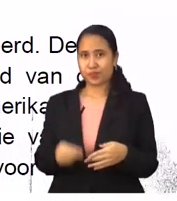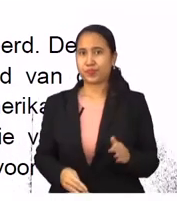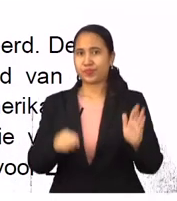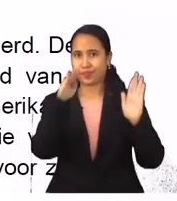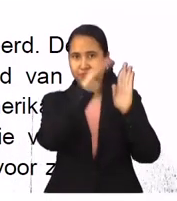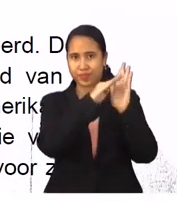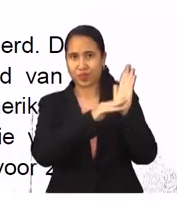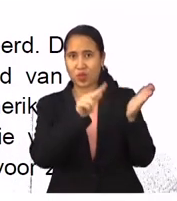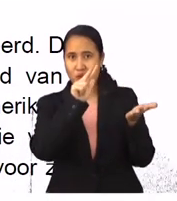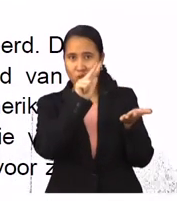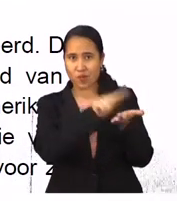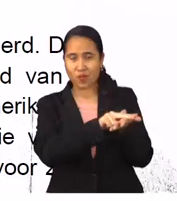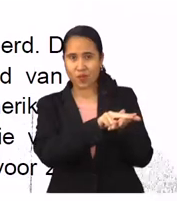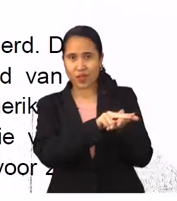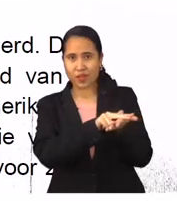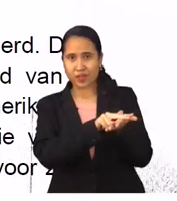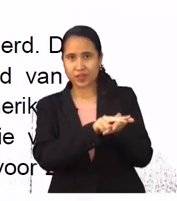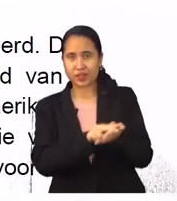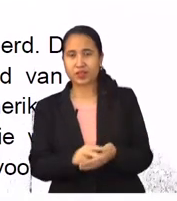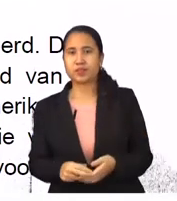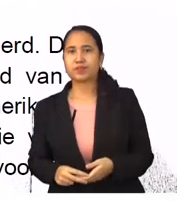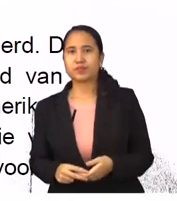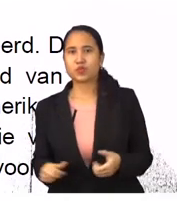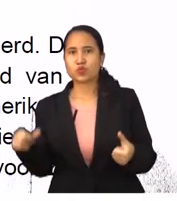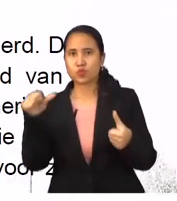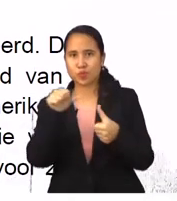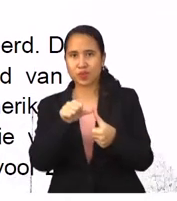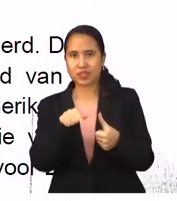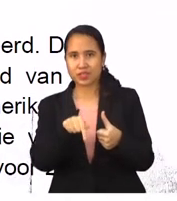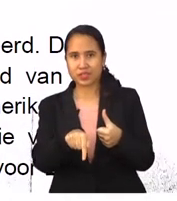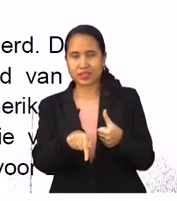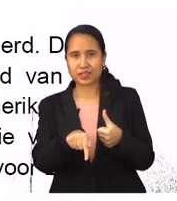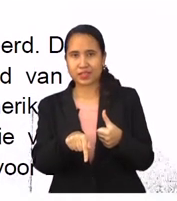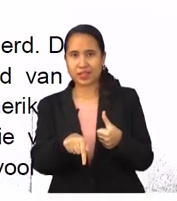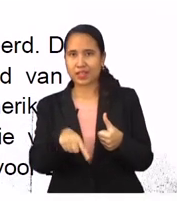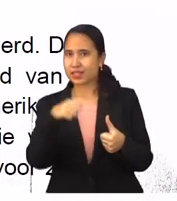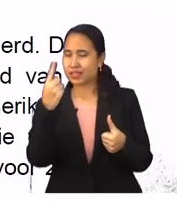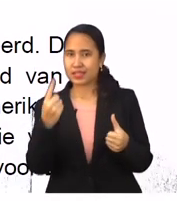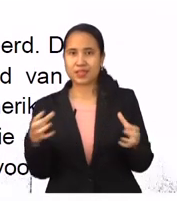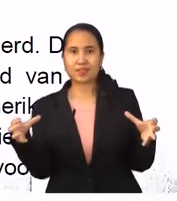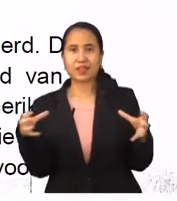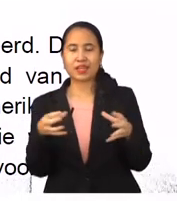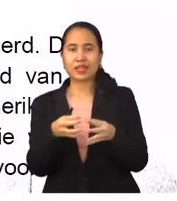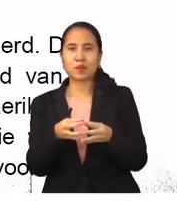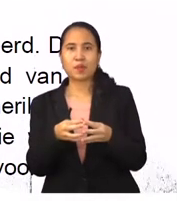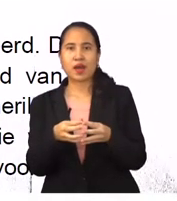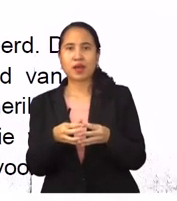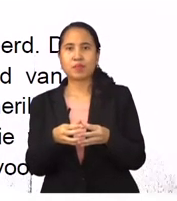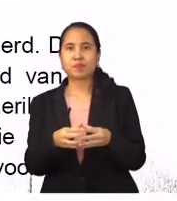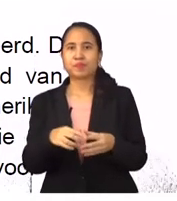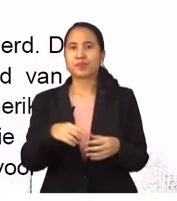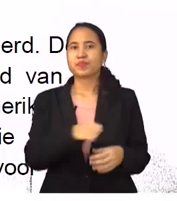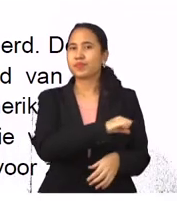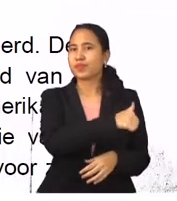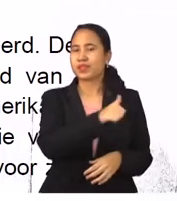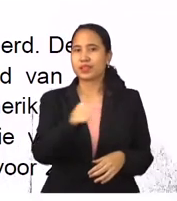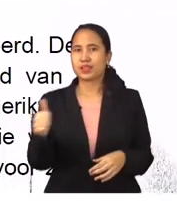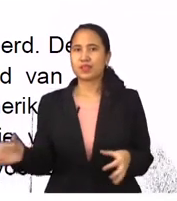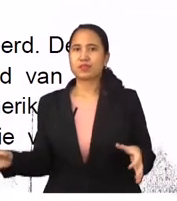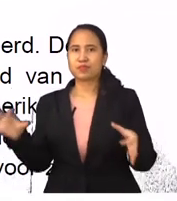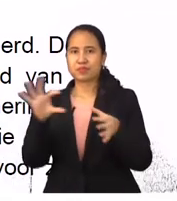wettelijke voorschriften geen toepassing vinden wanneer deze toepassing niet verenigbaar zou zijn met een ieder verbindende bepaling